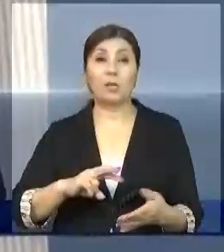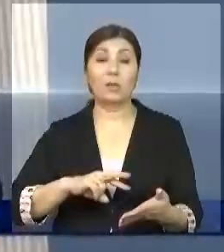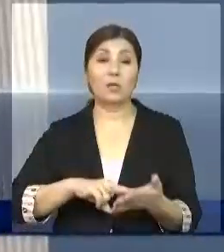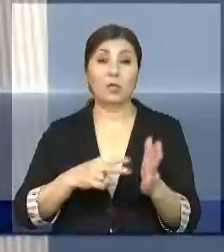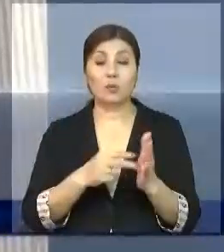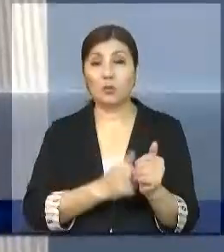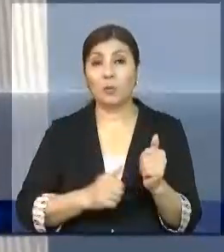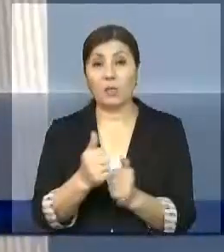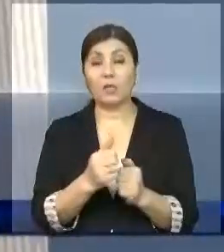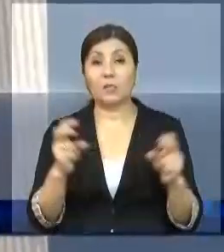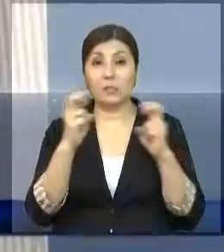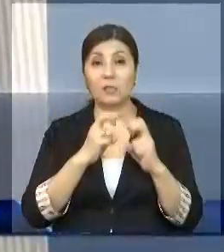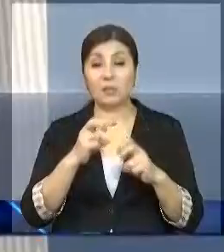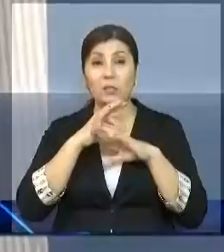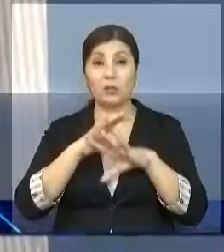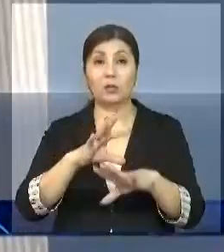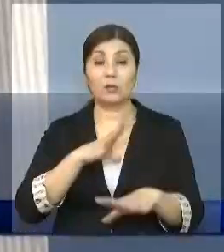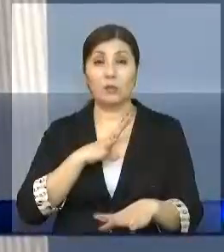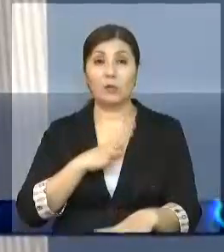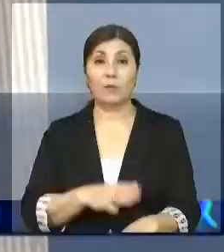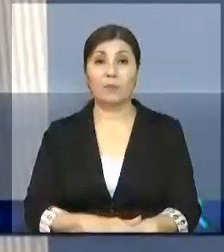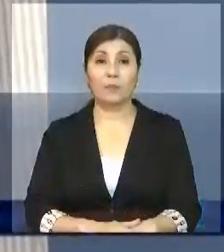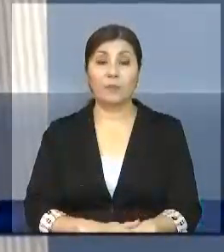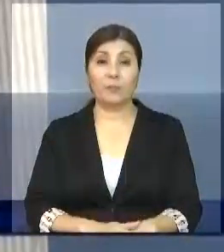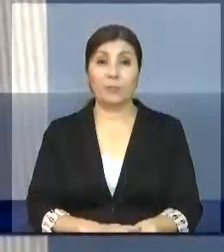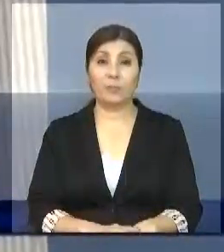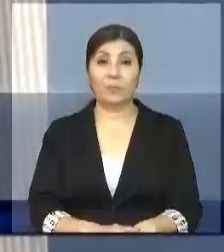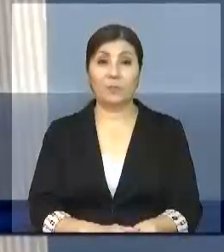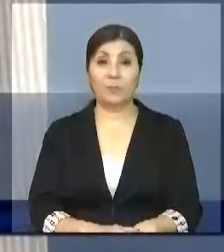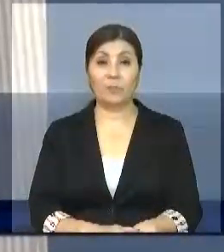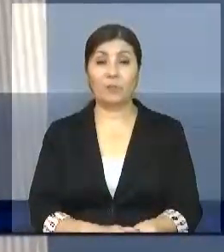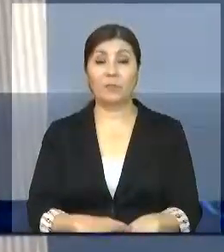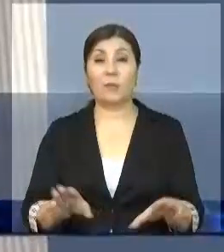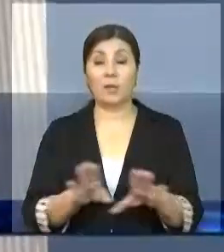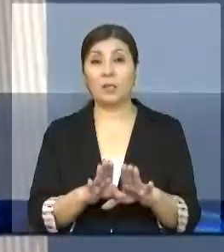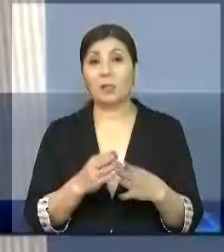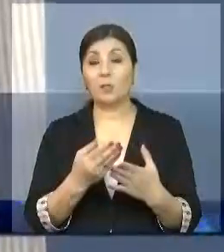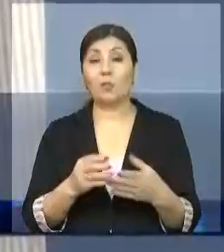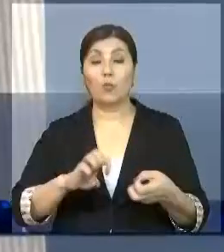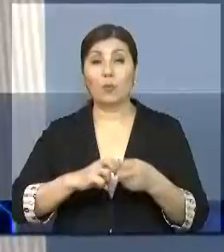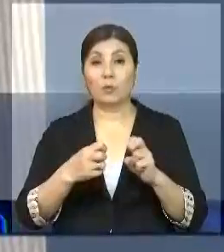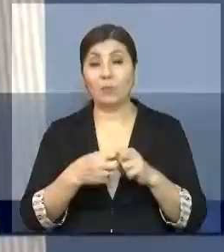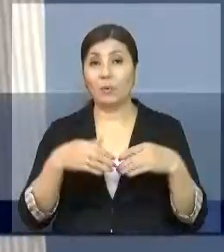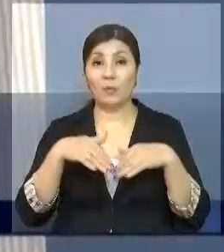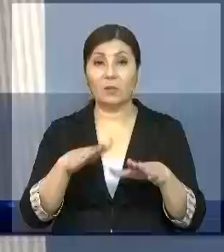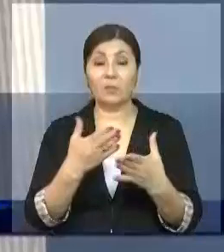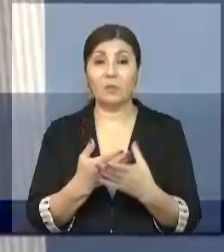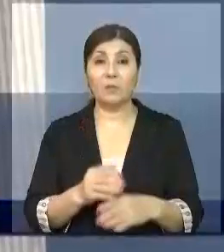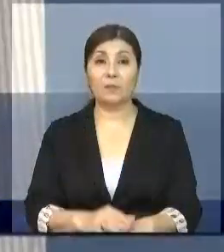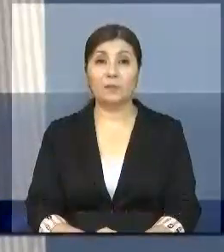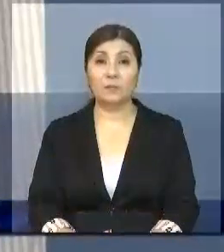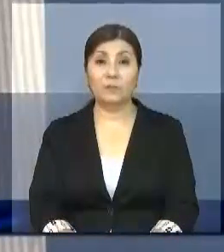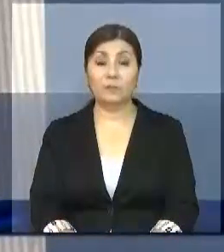арыз нәтижесінде сол бойынша мемлекеттік орындарға ұсыным береміз, сыйақы төлету арқылы. Сонымен қатар жаңағы төлем жүргізу